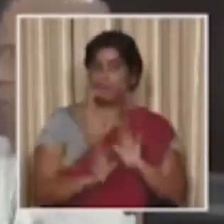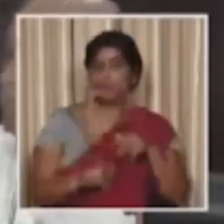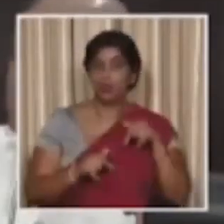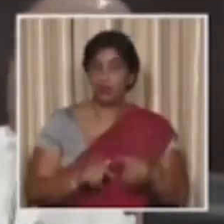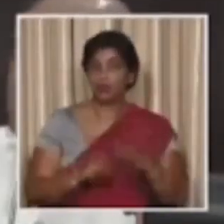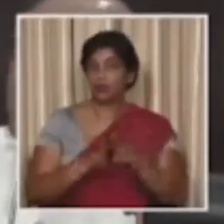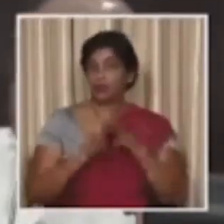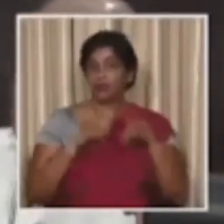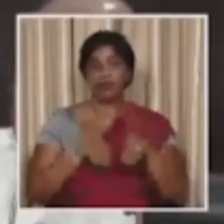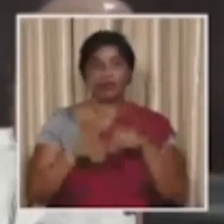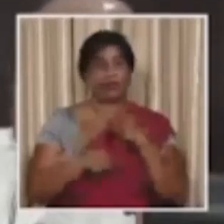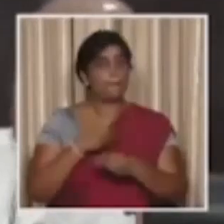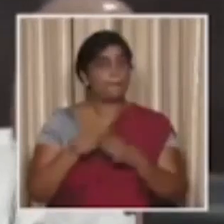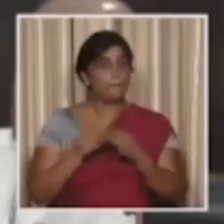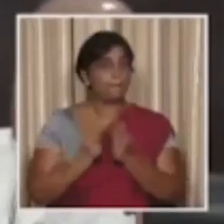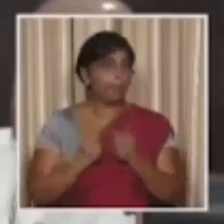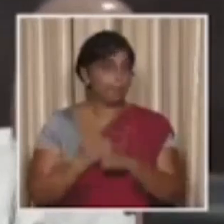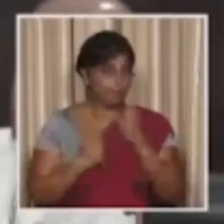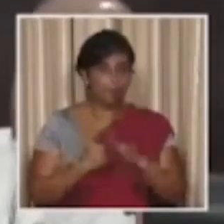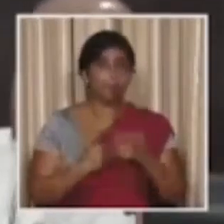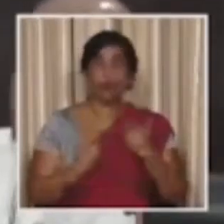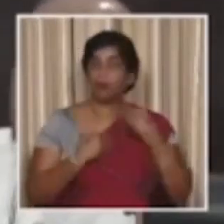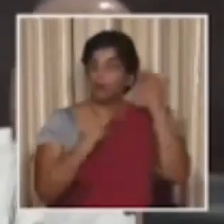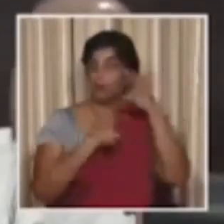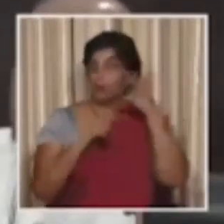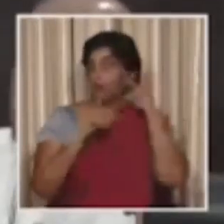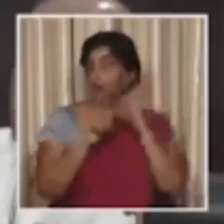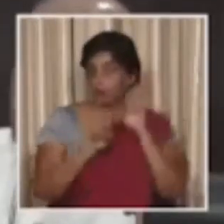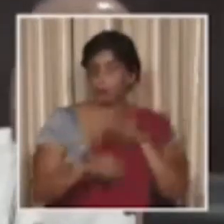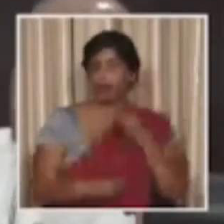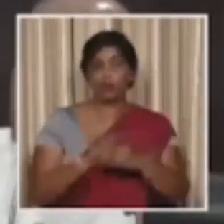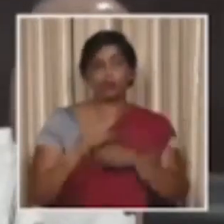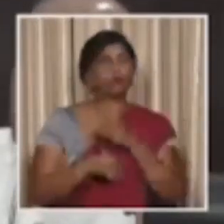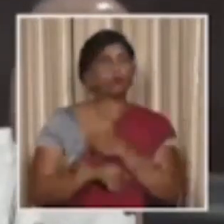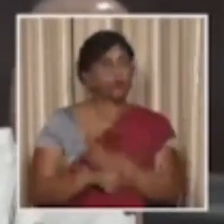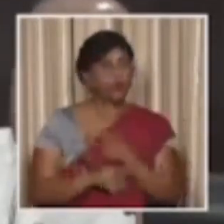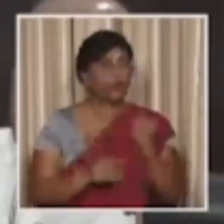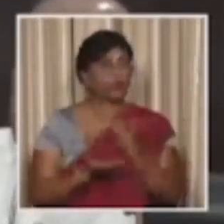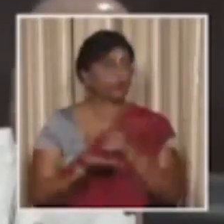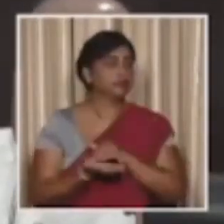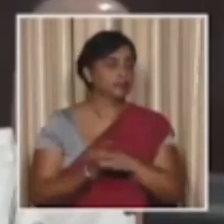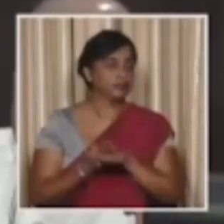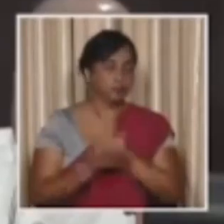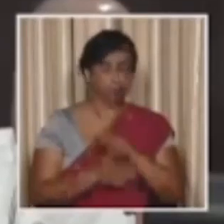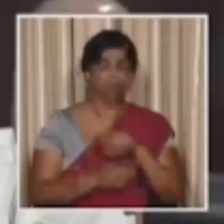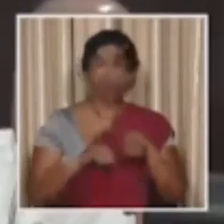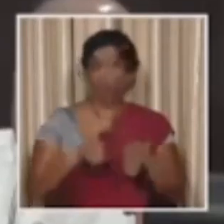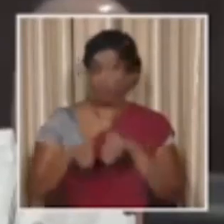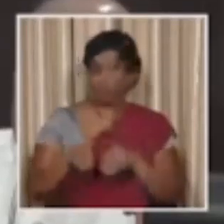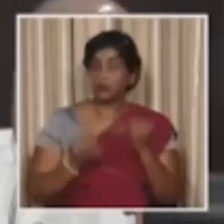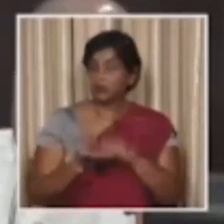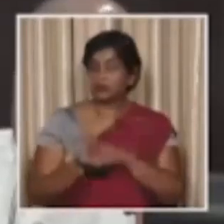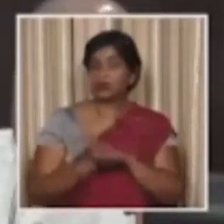අග වැඩි කෘෂි නිෂ්පාදනය බිහි කළ යුතුයි. අපනයන ඉලක්ක කරගමින් කෘෂිකර්මයේ නවීකරණය කළ යුතුයි.